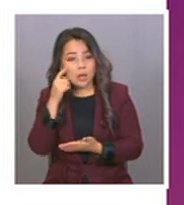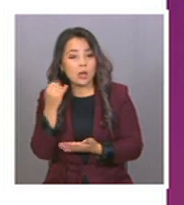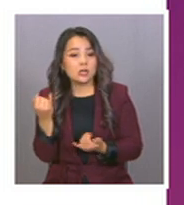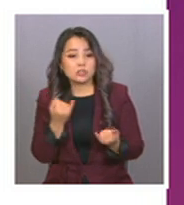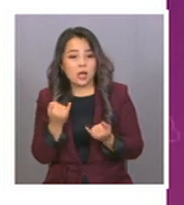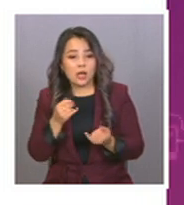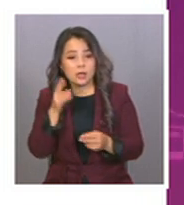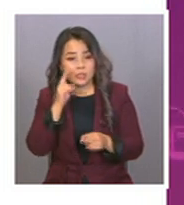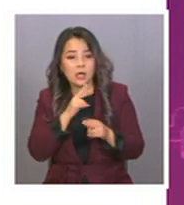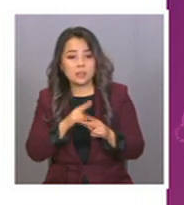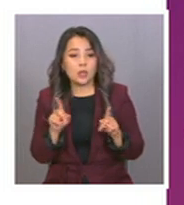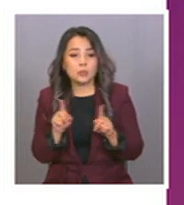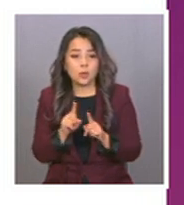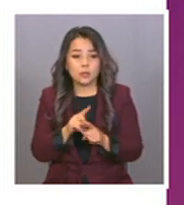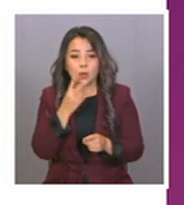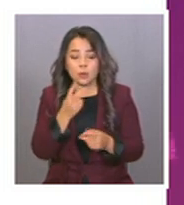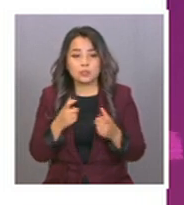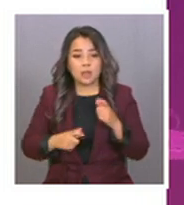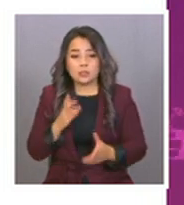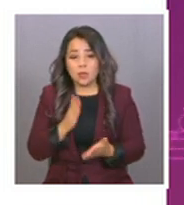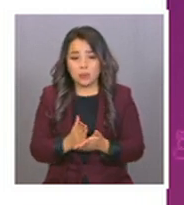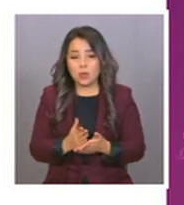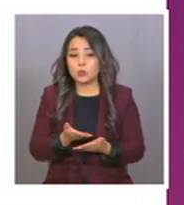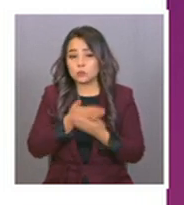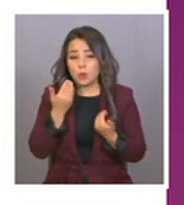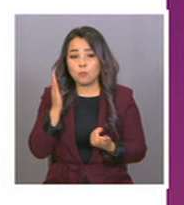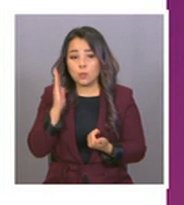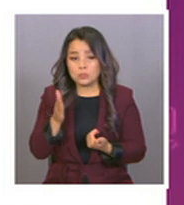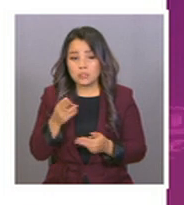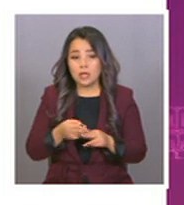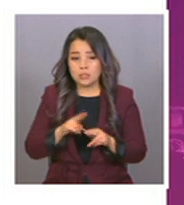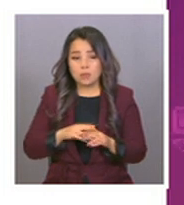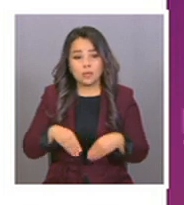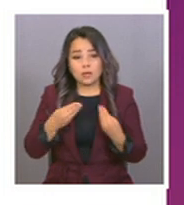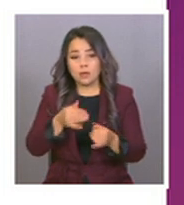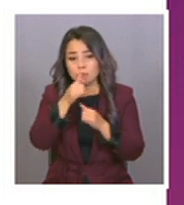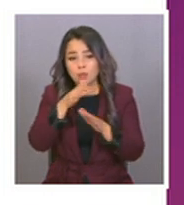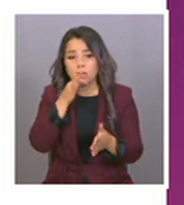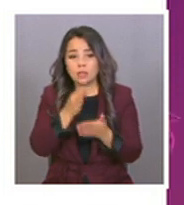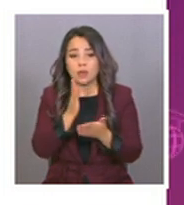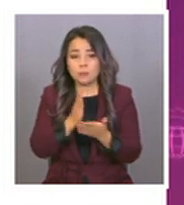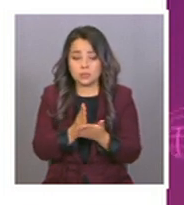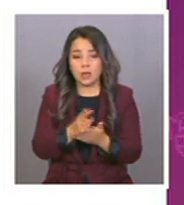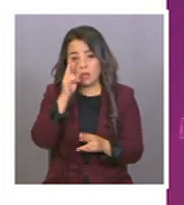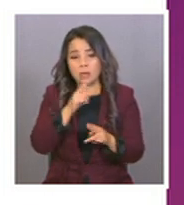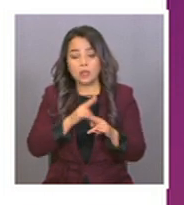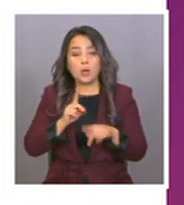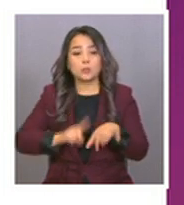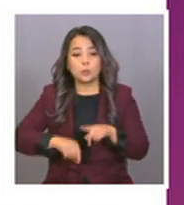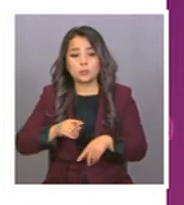бар болсаң, көр алмайды, жоқ болсаң, бер алмайды деген мақалмен Майқы бидің сөзінде ағайын туыс